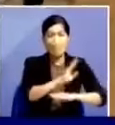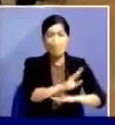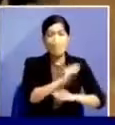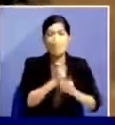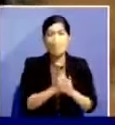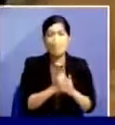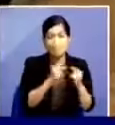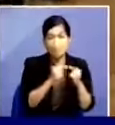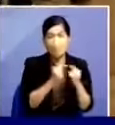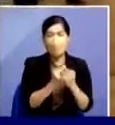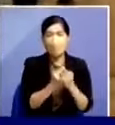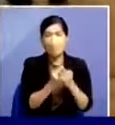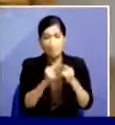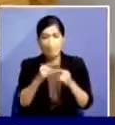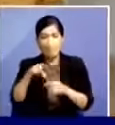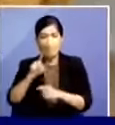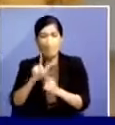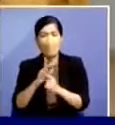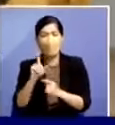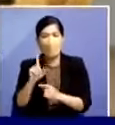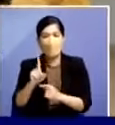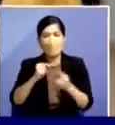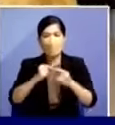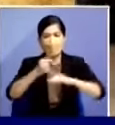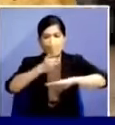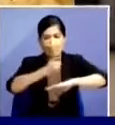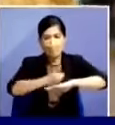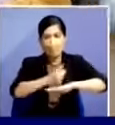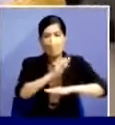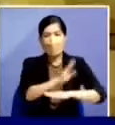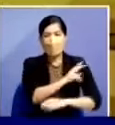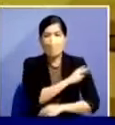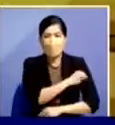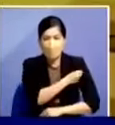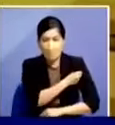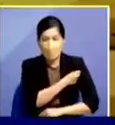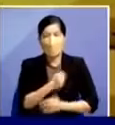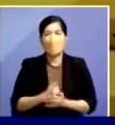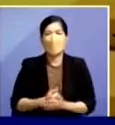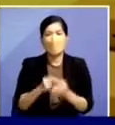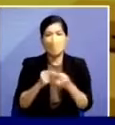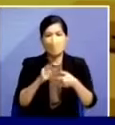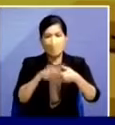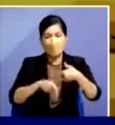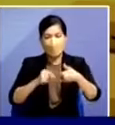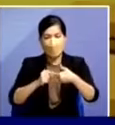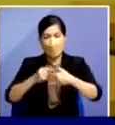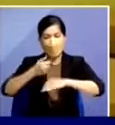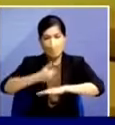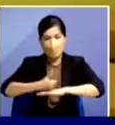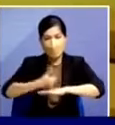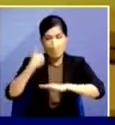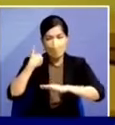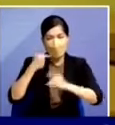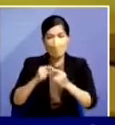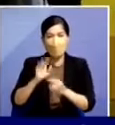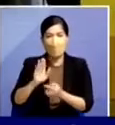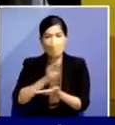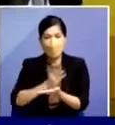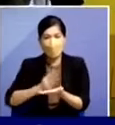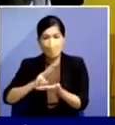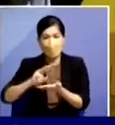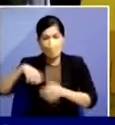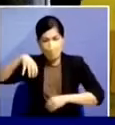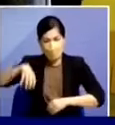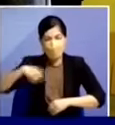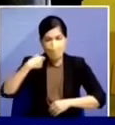ตากนายแพทย์สาธารณสุขจังหวัดตากผู้บริหารวิทยาลัยนอสเทิร์นและผู้ที่เกี่ยวข้องครับร่วมลงพื้นที่ตรวจความพร้อมของสถ